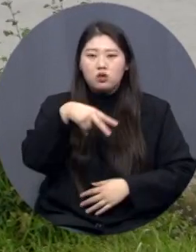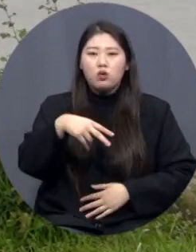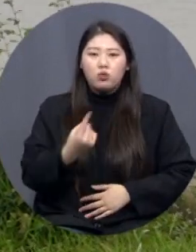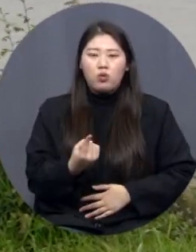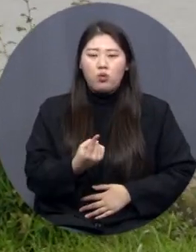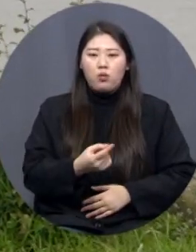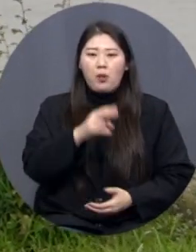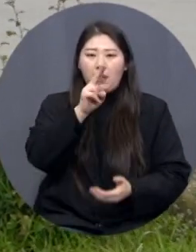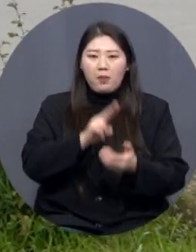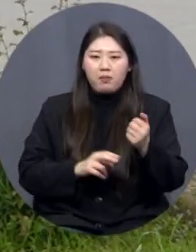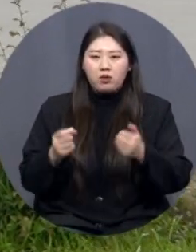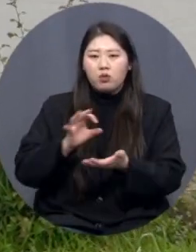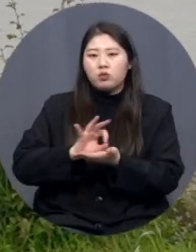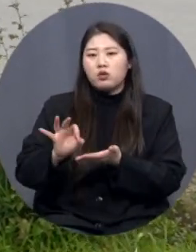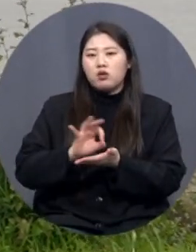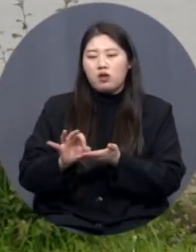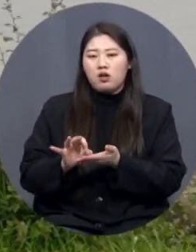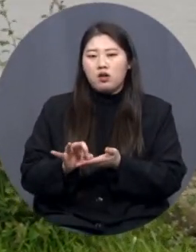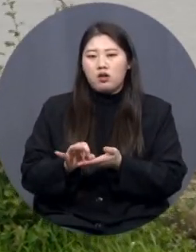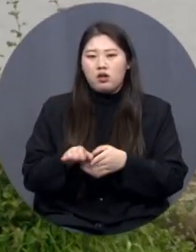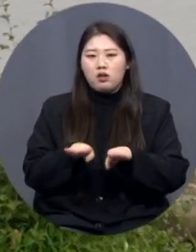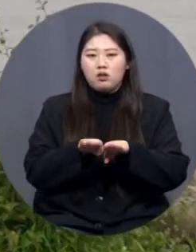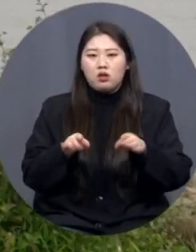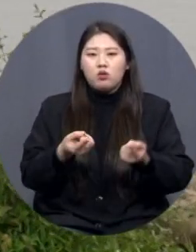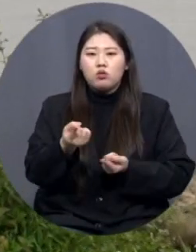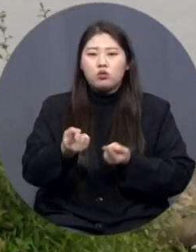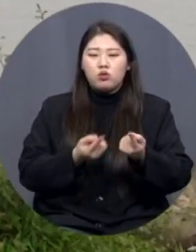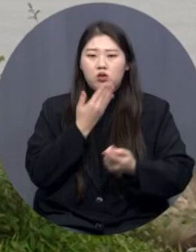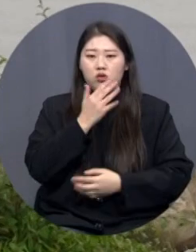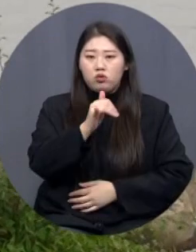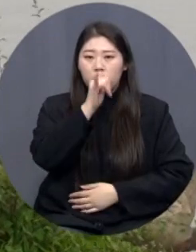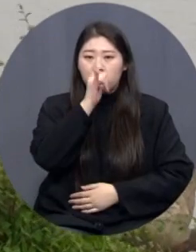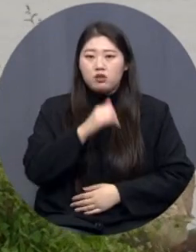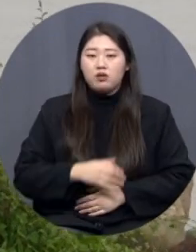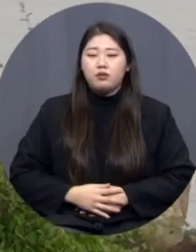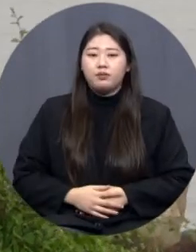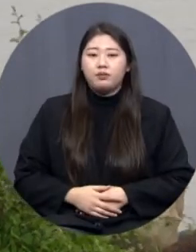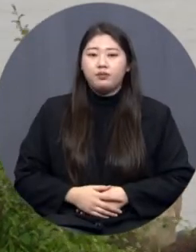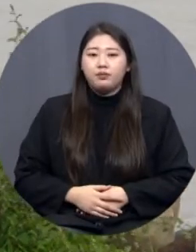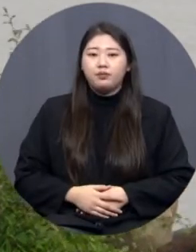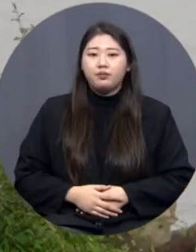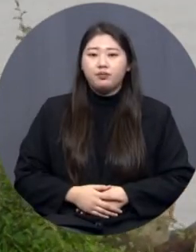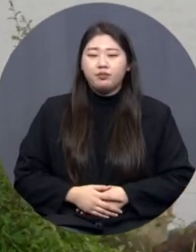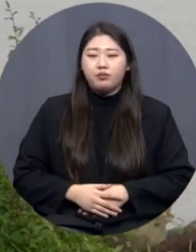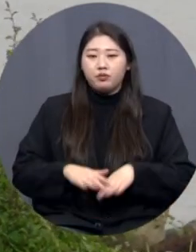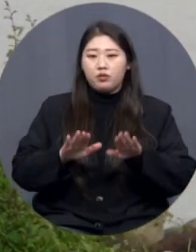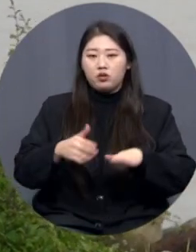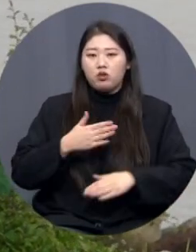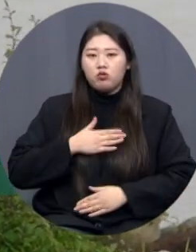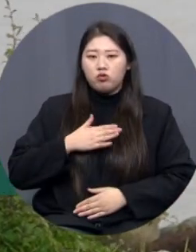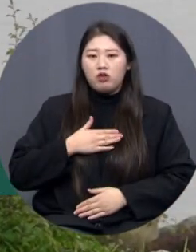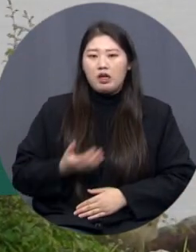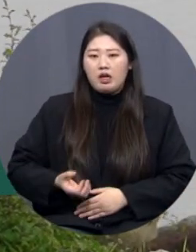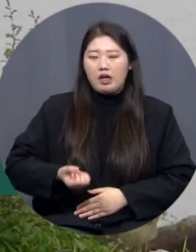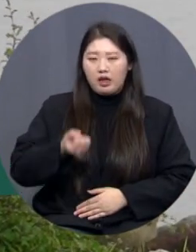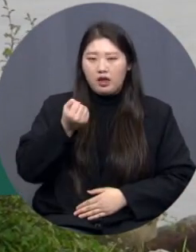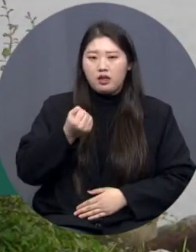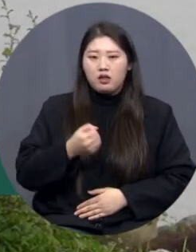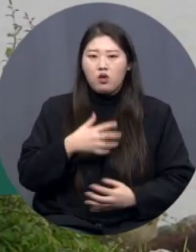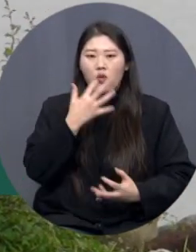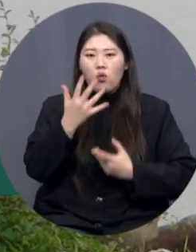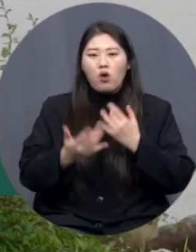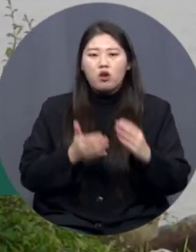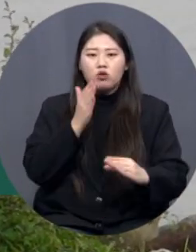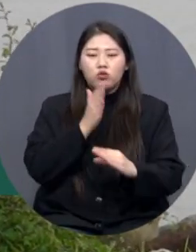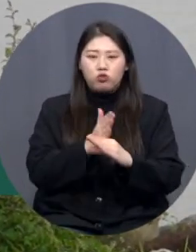단계와 소비하는 단계 양쪽에서 탄력적으로 전력 수급을 조절하고 있습니다. 현재 우리가 갖고 있는 화력 발전